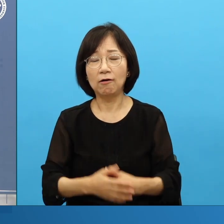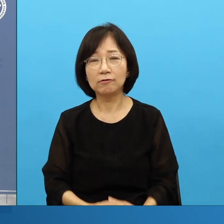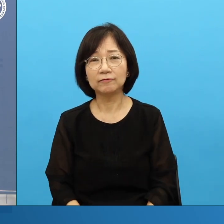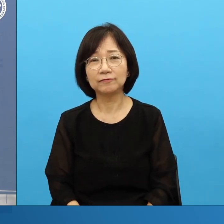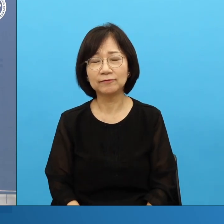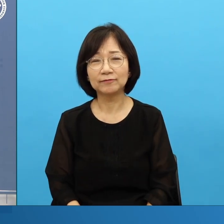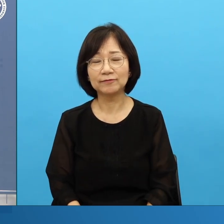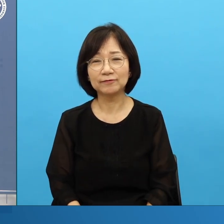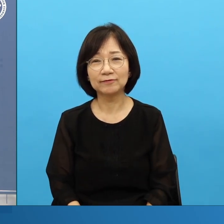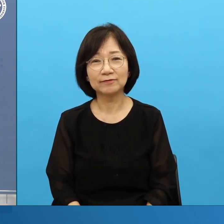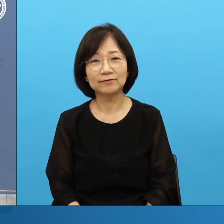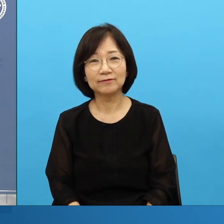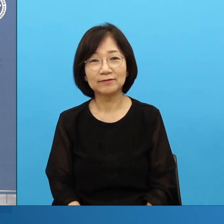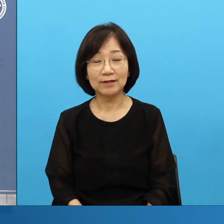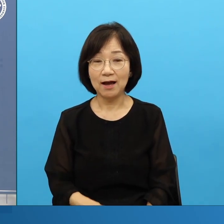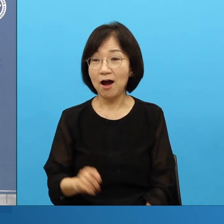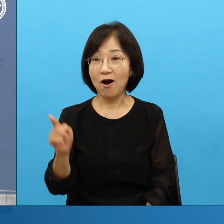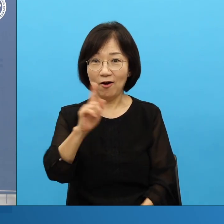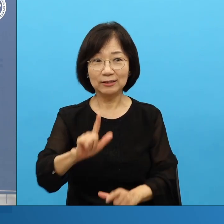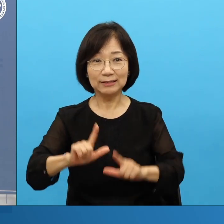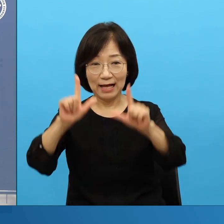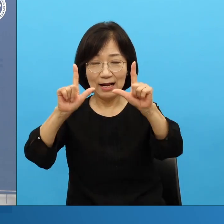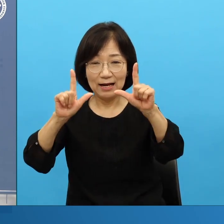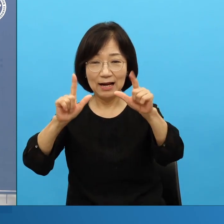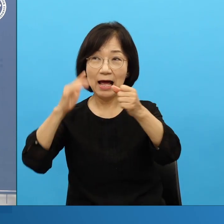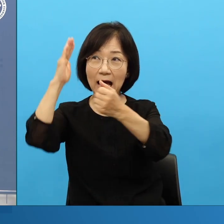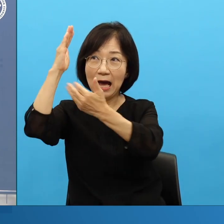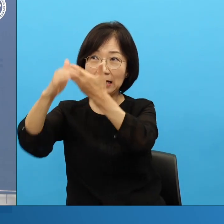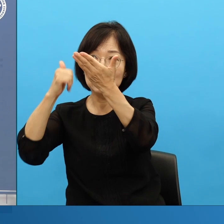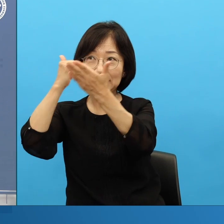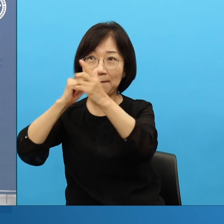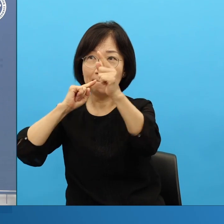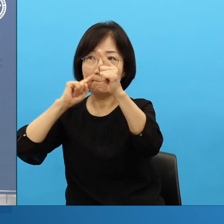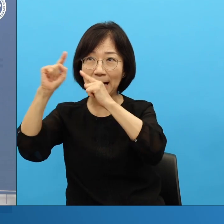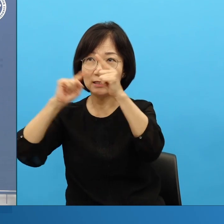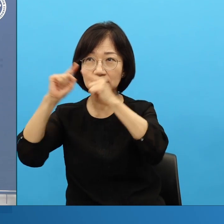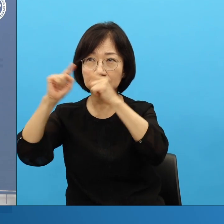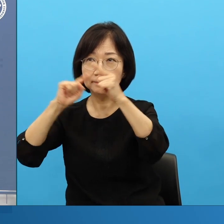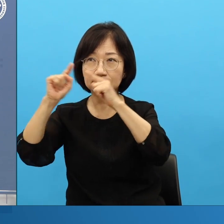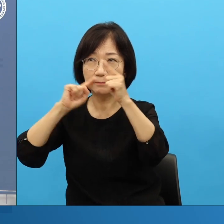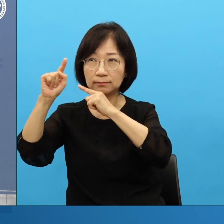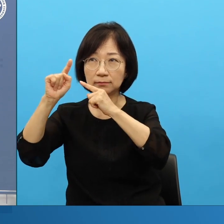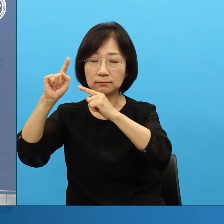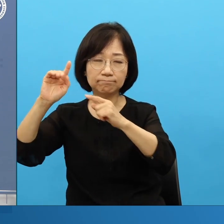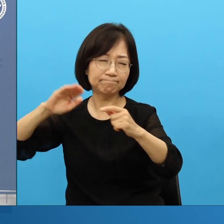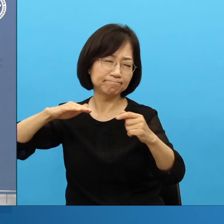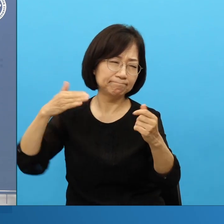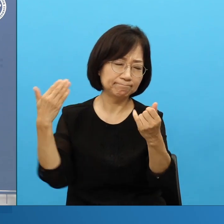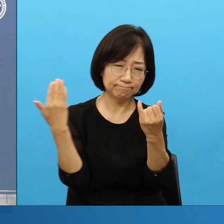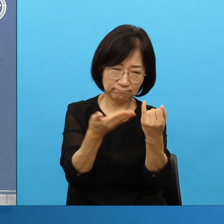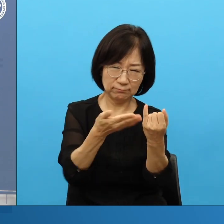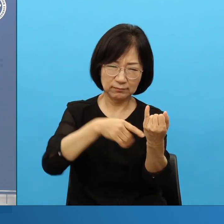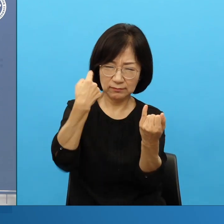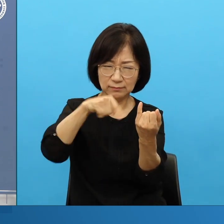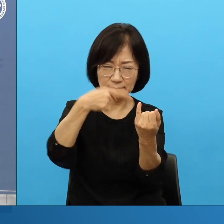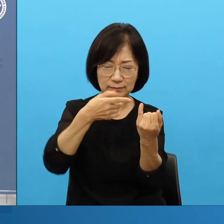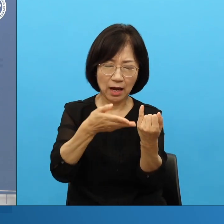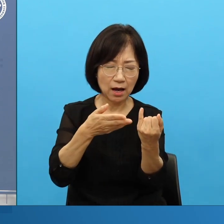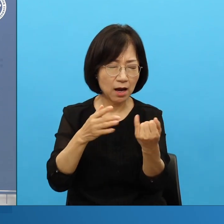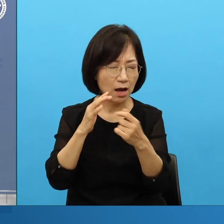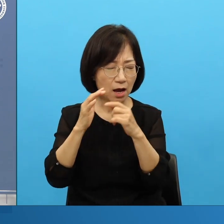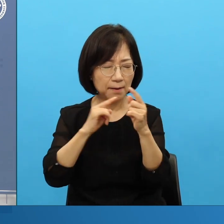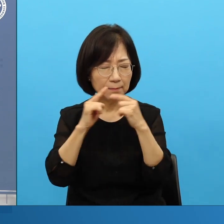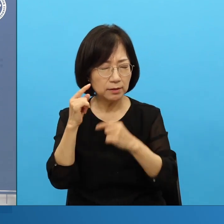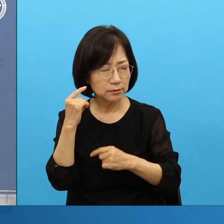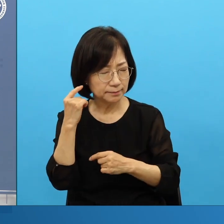날 이 사람에게 하나님의 말씀이 있는 거예요. Simply put, it's something that we cannot do with our own strength. It was the power of God's word that went inside